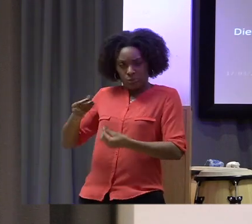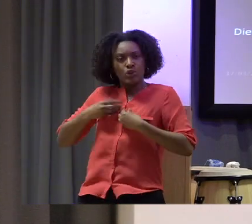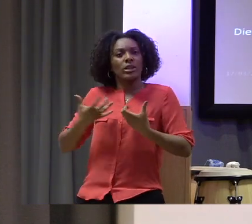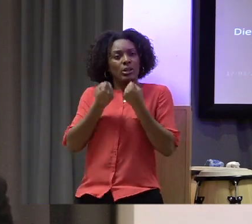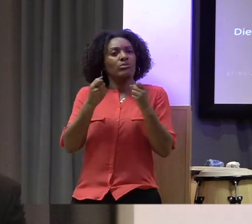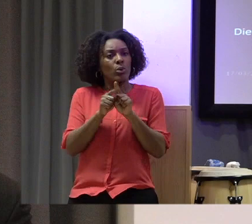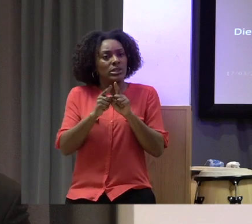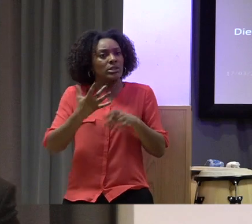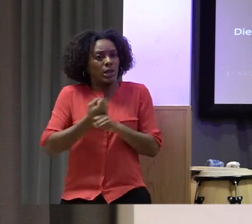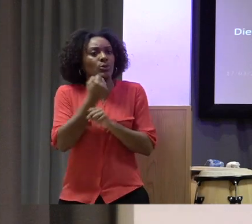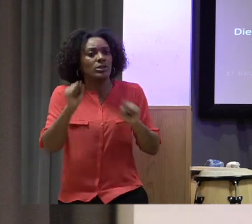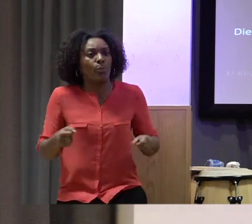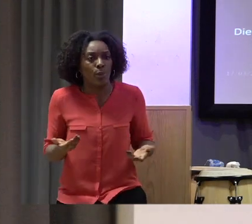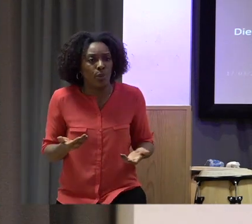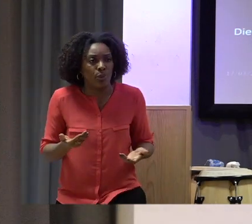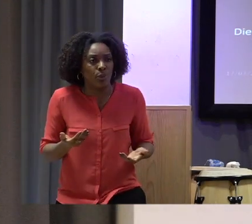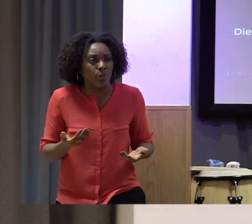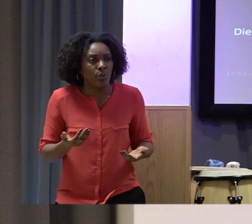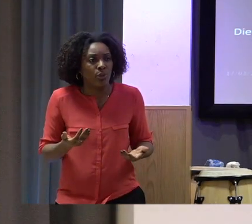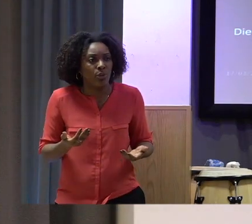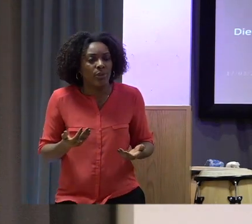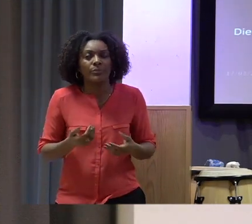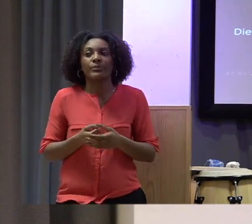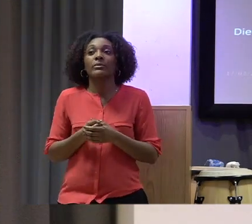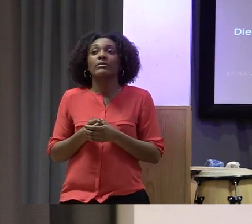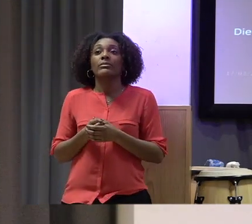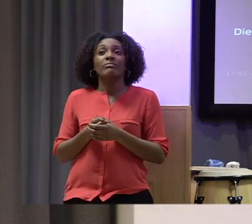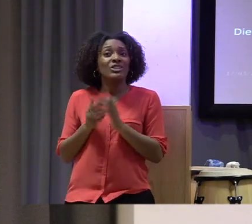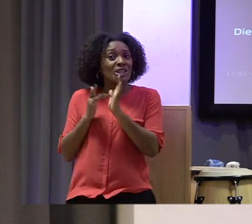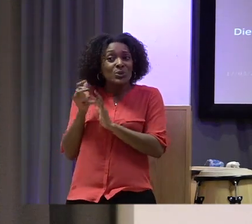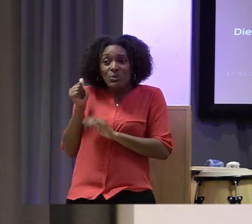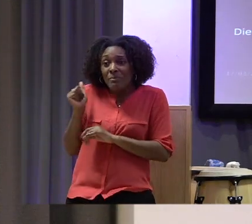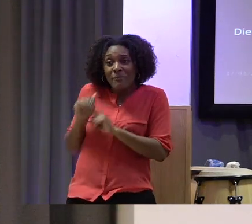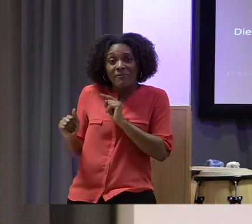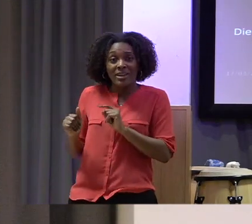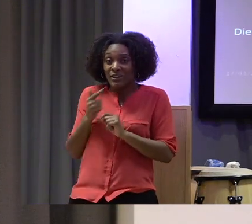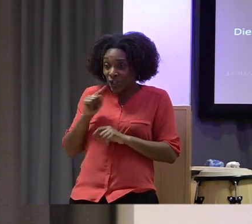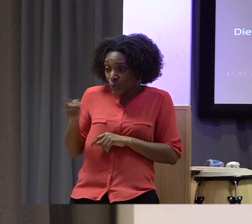celle que Jésus utilise ici, elle est à la portée de chacun de nous.